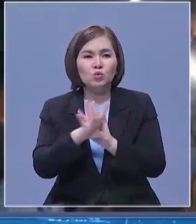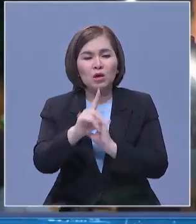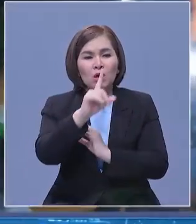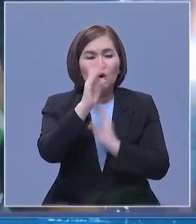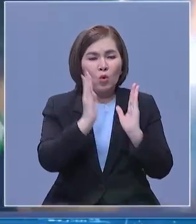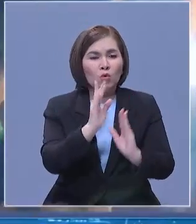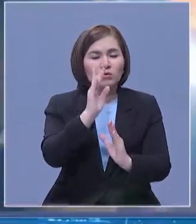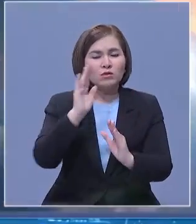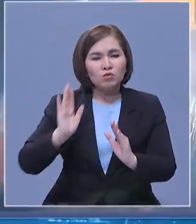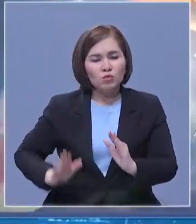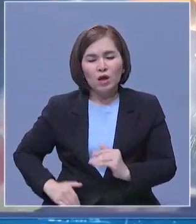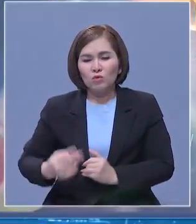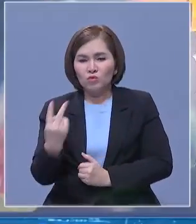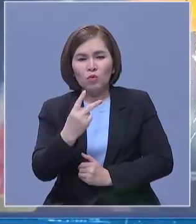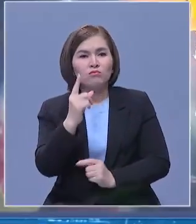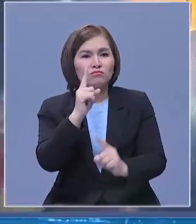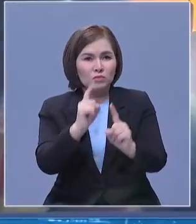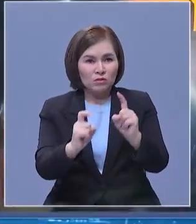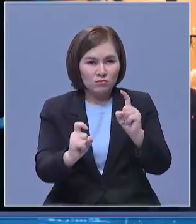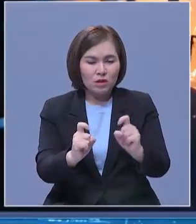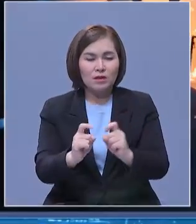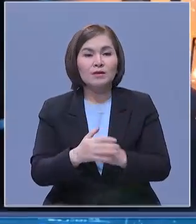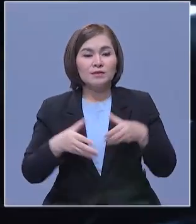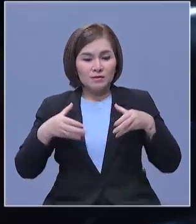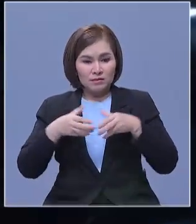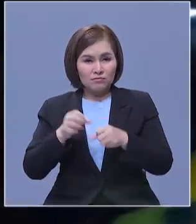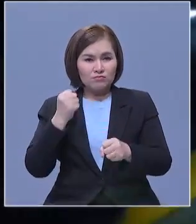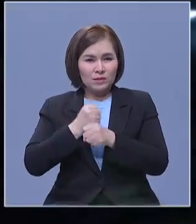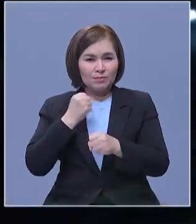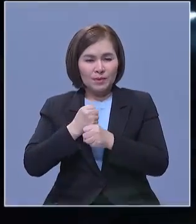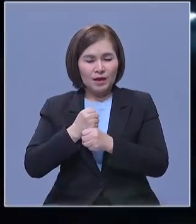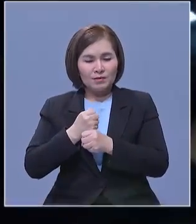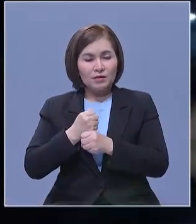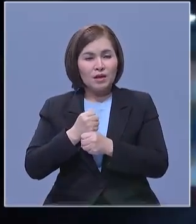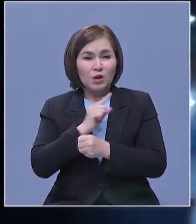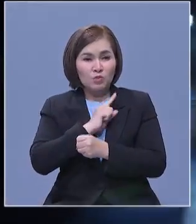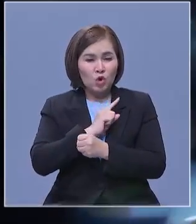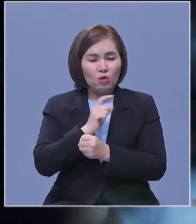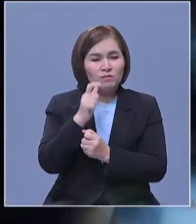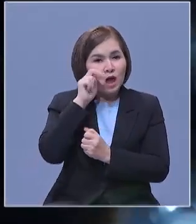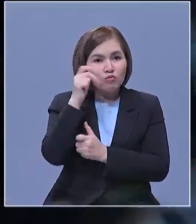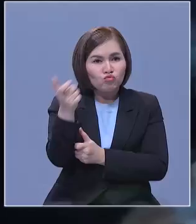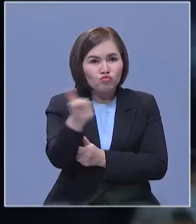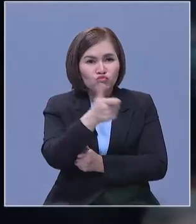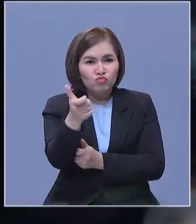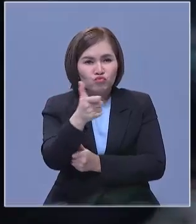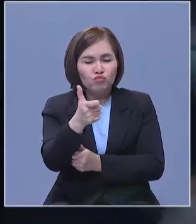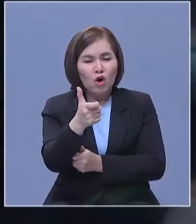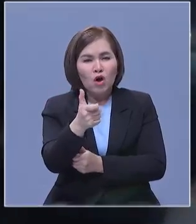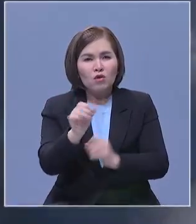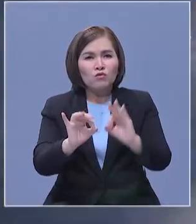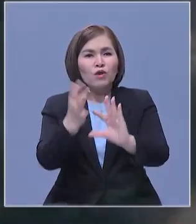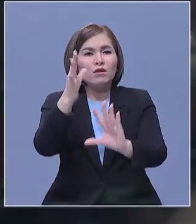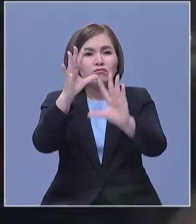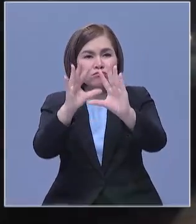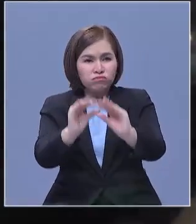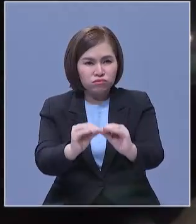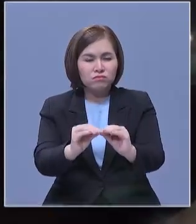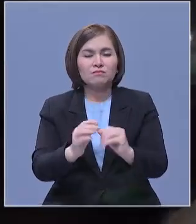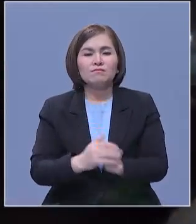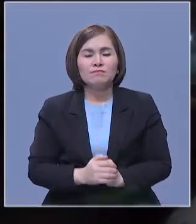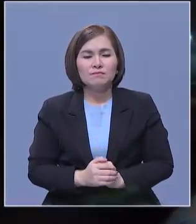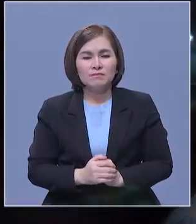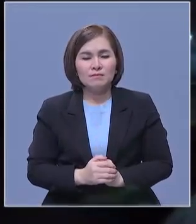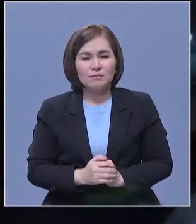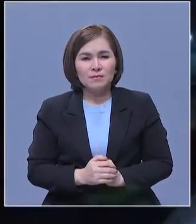นี่ยนะครับท่านผู้ชมครับนี่เป็นภาพขณะที่ทางเจ้าหน้าที่กำลังเข้าดับเพลิงที่ห่มลุกไหม้บ้านไม้ยกพื้นสูงนะครับอย่างรุนแรงโดยเ